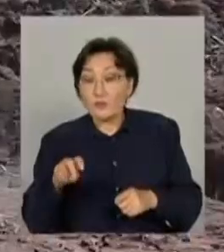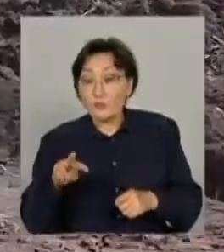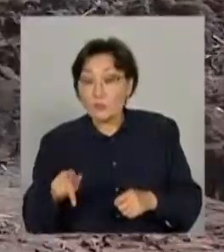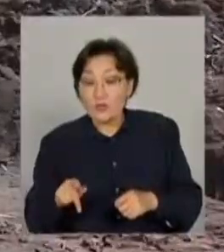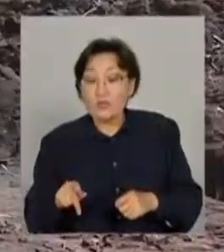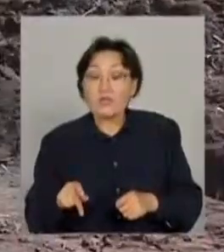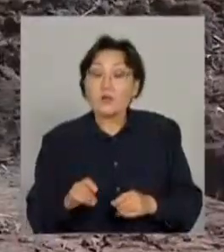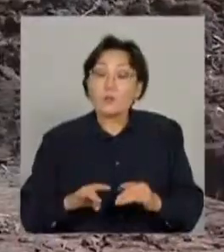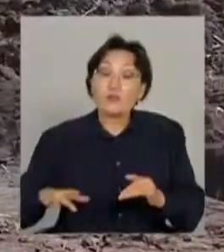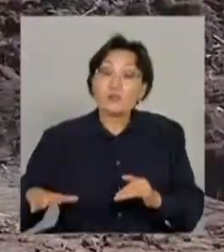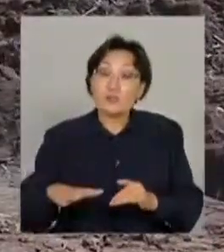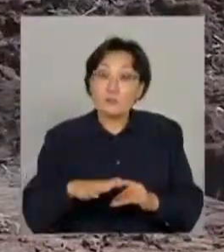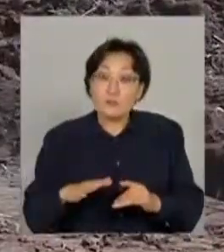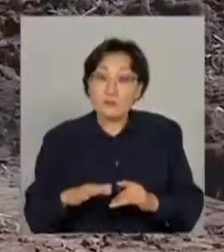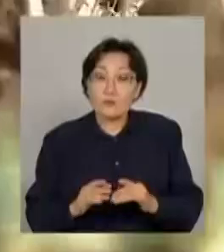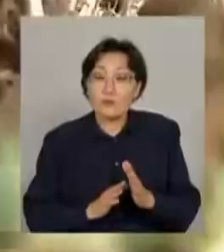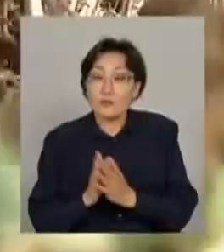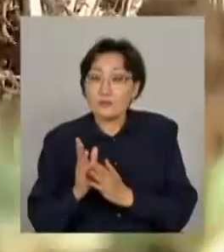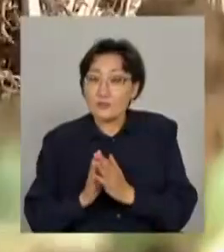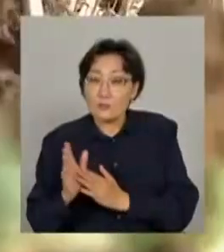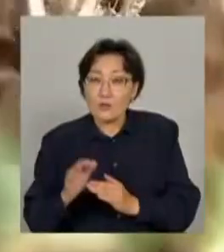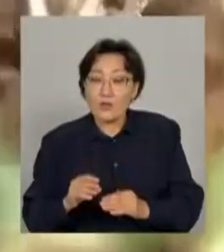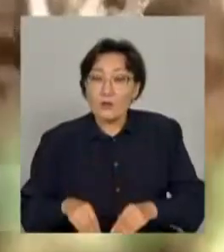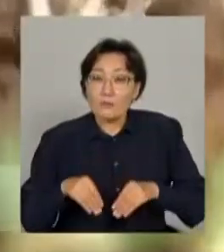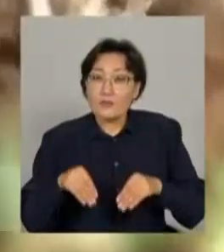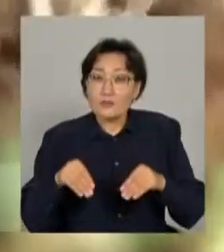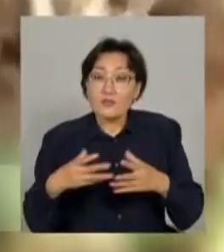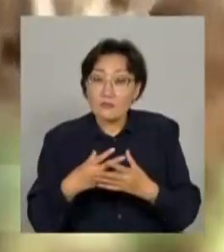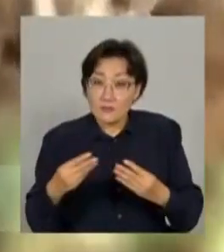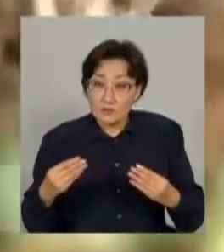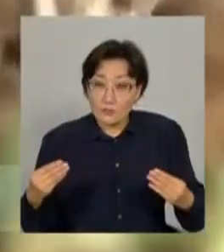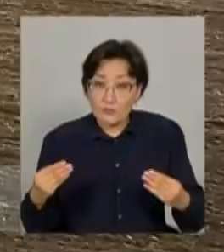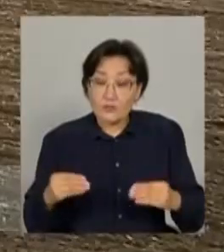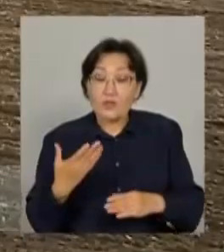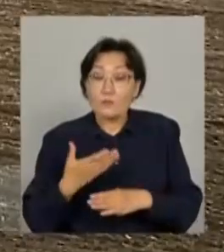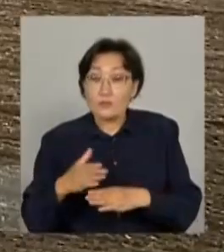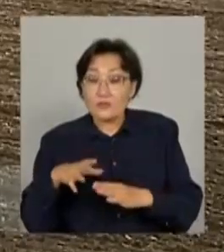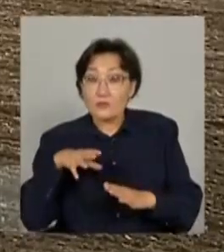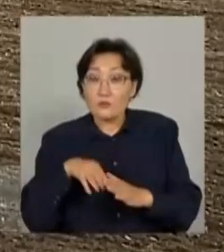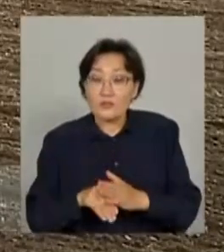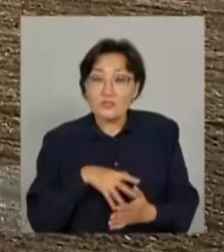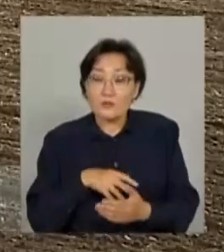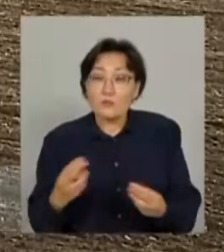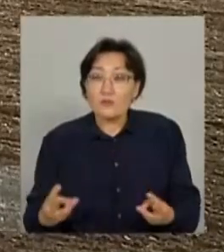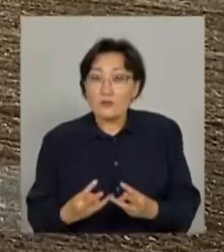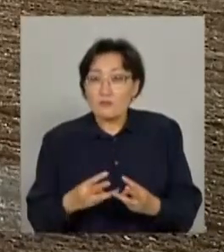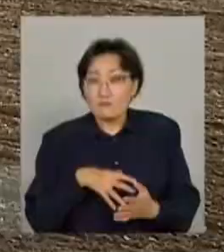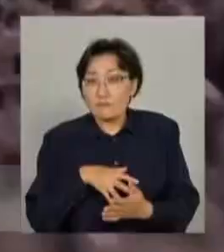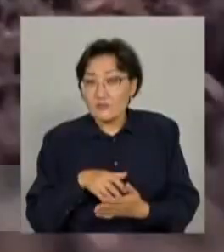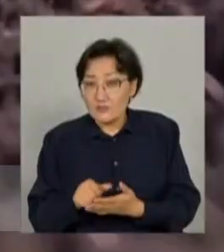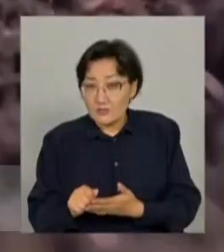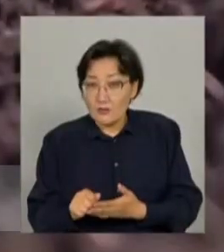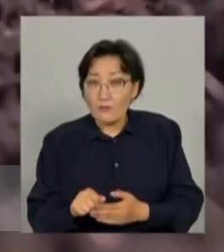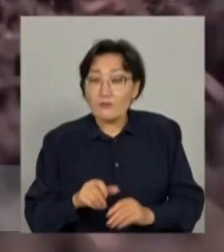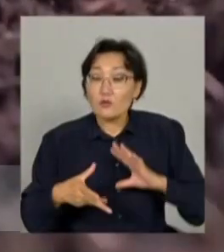и Железинском районах не проросли семена, посеянные весной. А та часть, которая взошла, сгорела в результате жары, как и